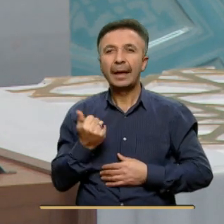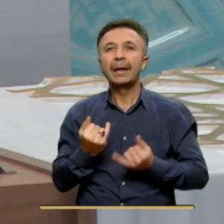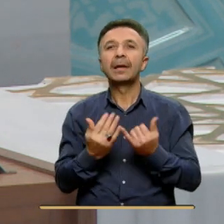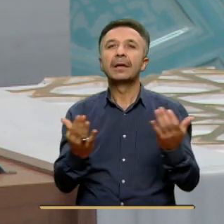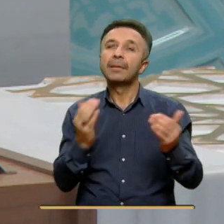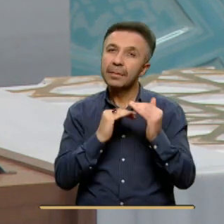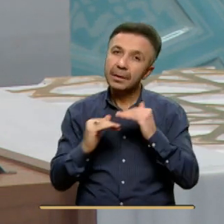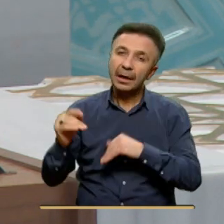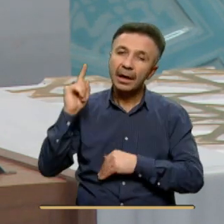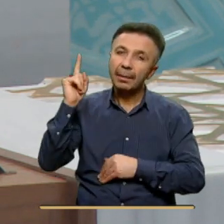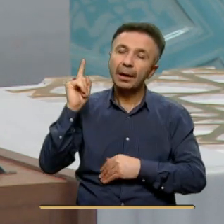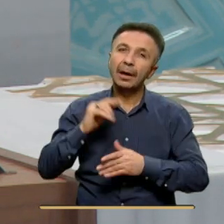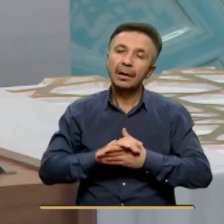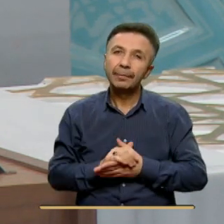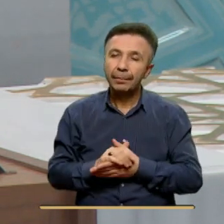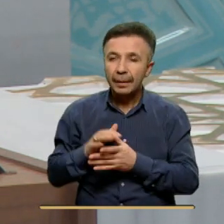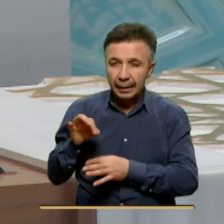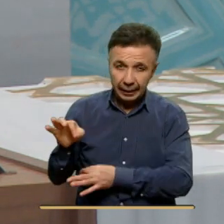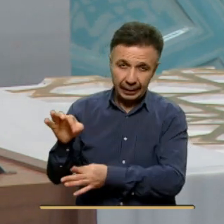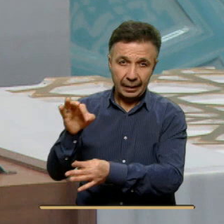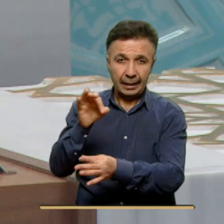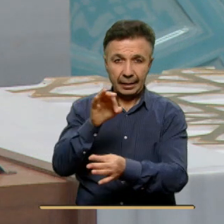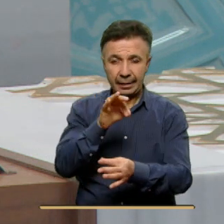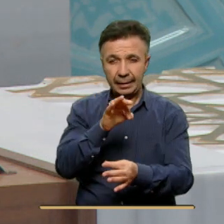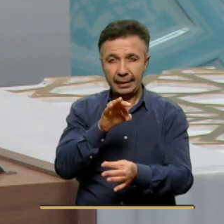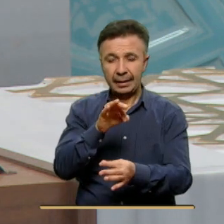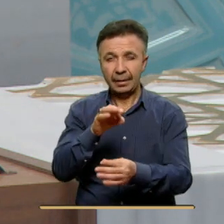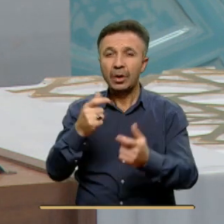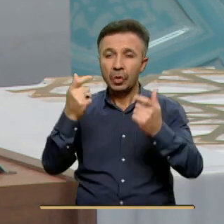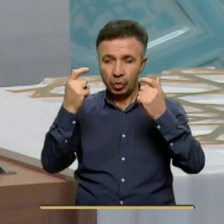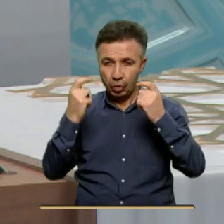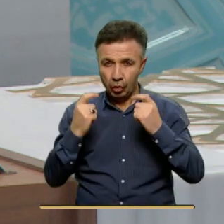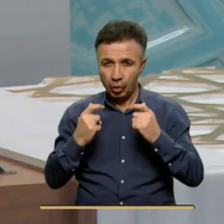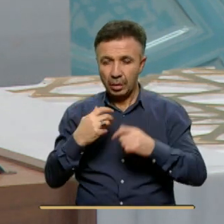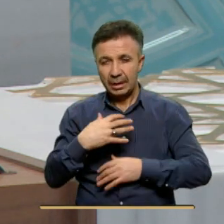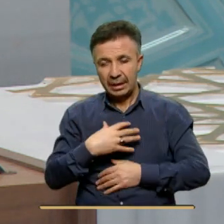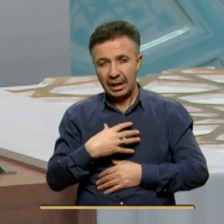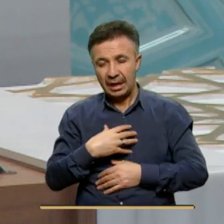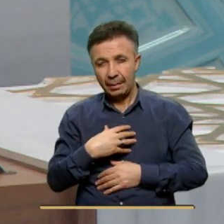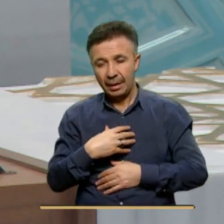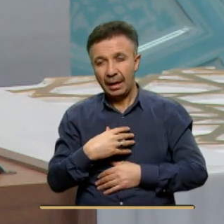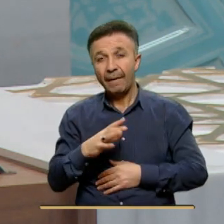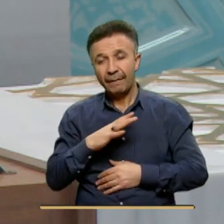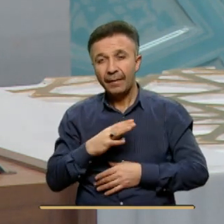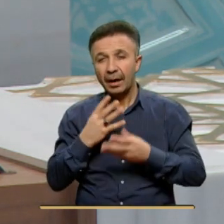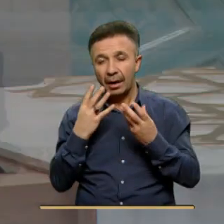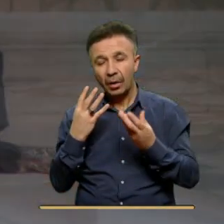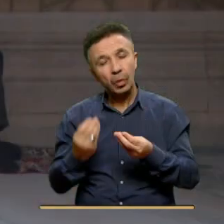Cenab-ı Hak Celle Celaluhu insanları sorumluluk sahibi varlıklar olarak